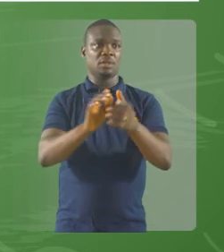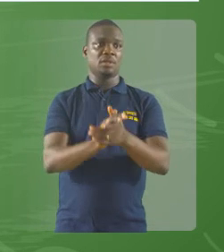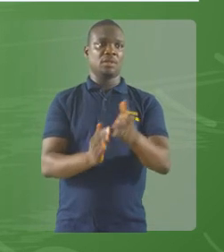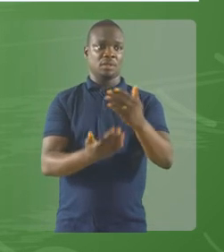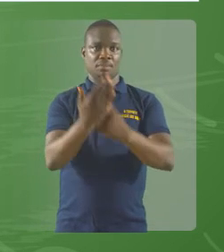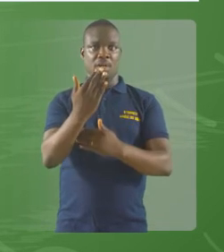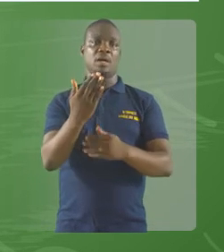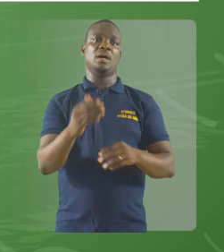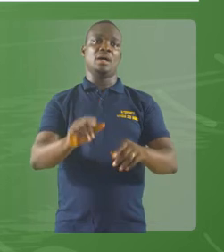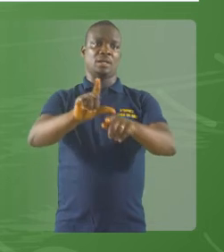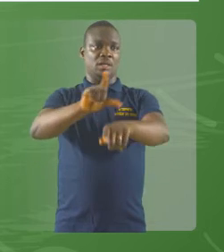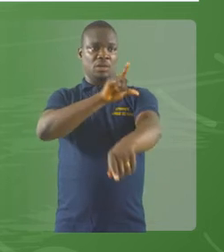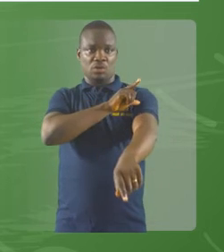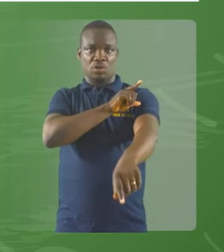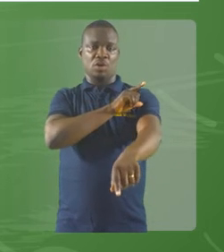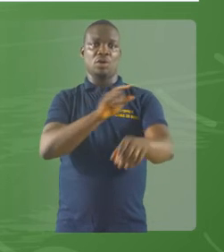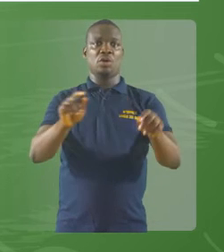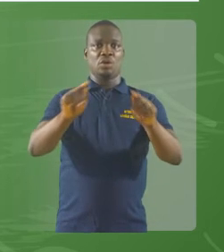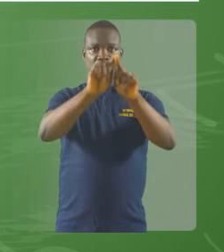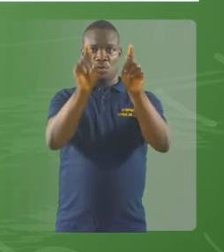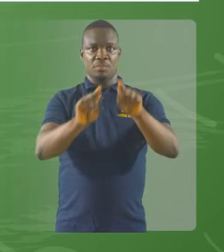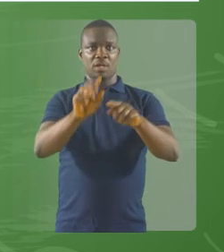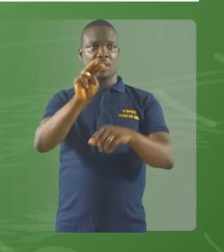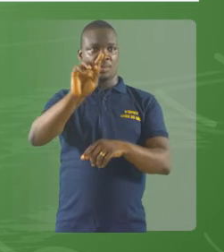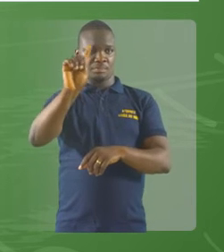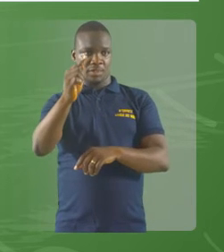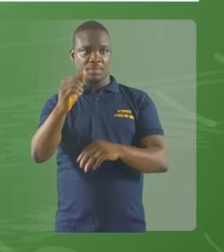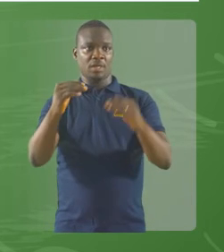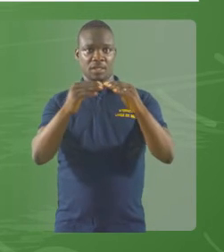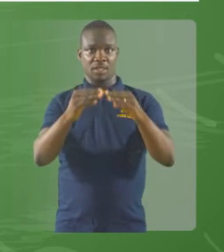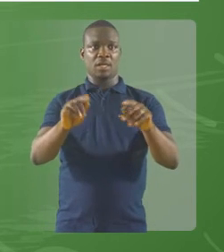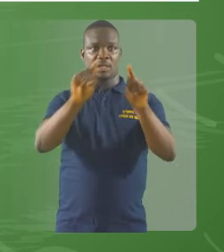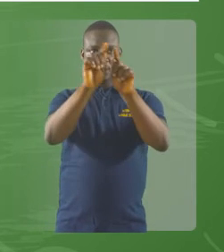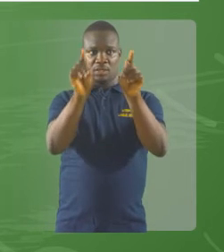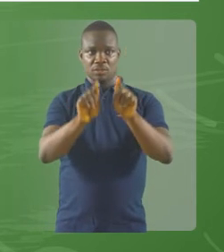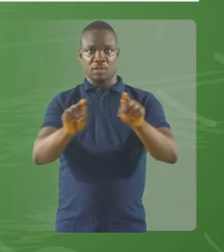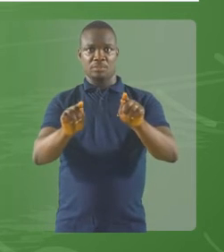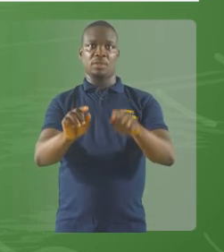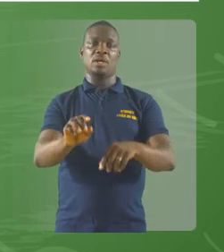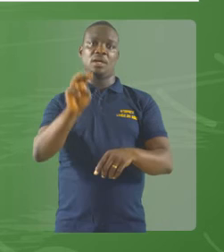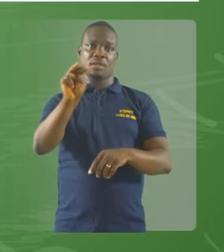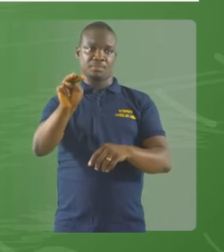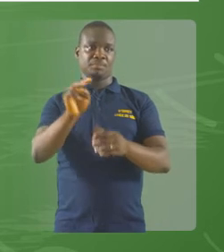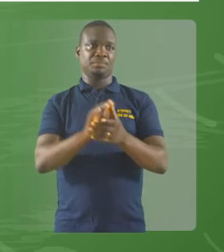par la longueur oméga M' est égale à la longueur oméga M.